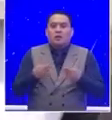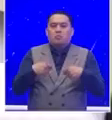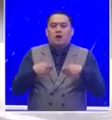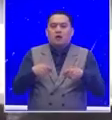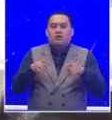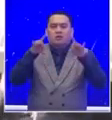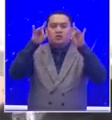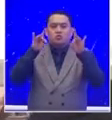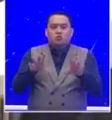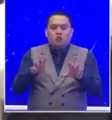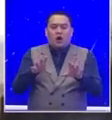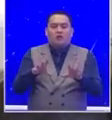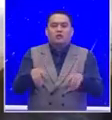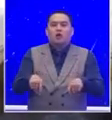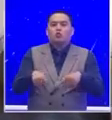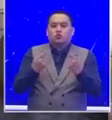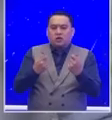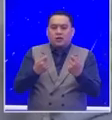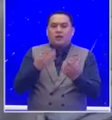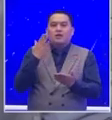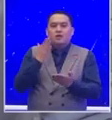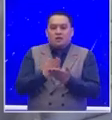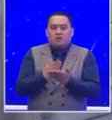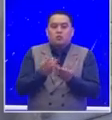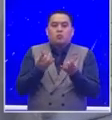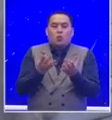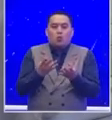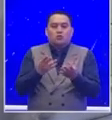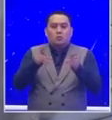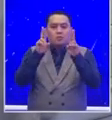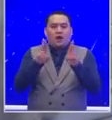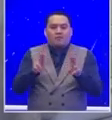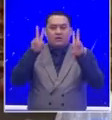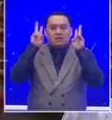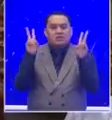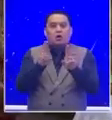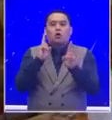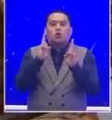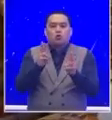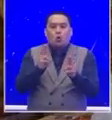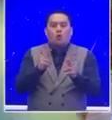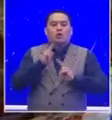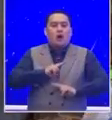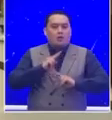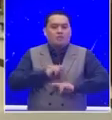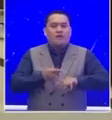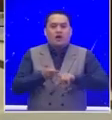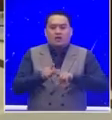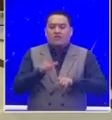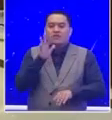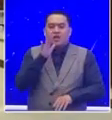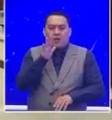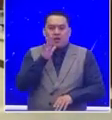ненарочно приступили особое распоряжение. Есть и те, кто элементарно не осведомлен о том, кто имеет право работать в это трудное